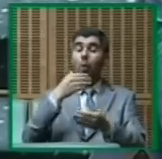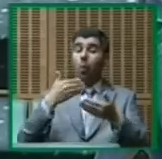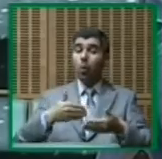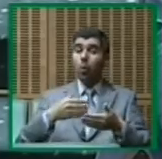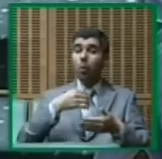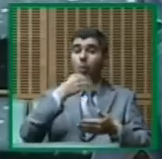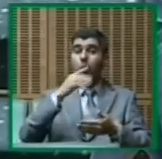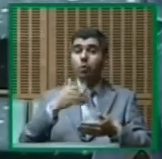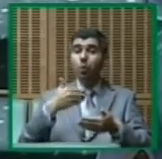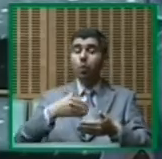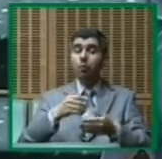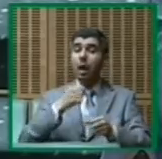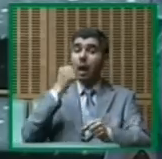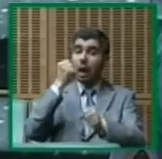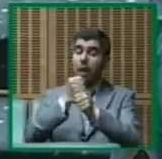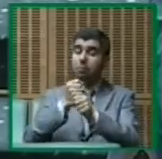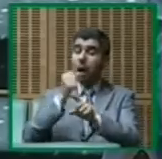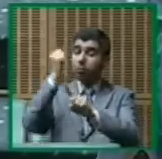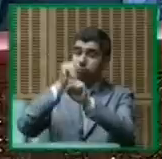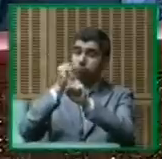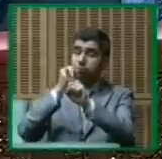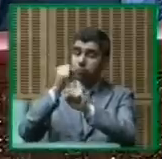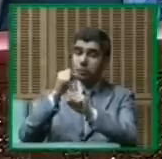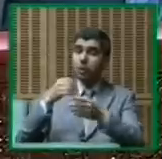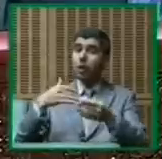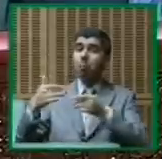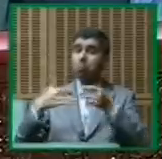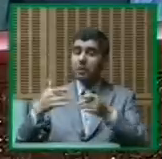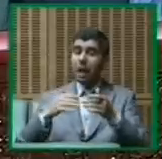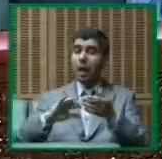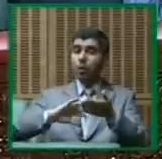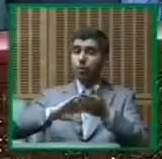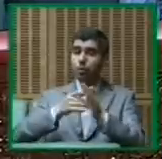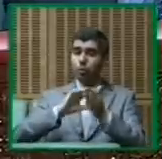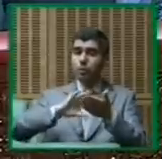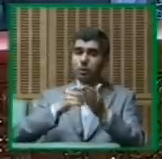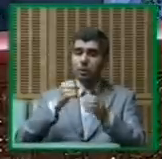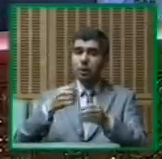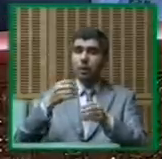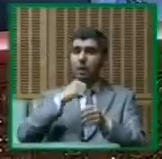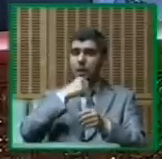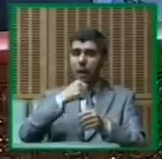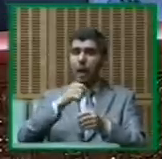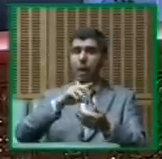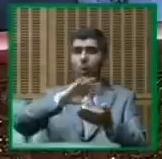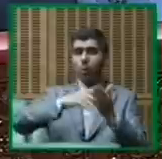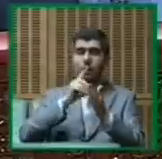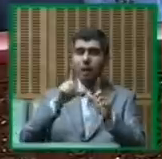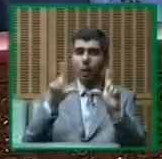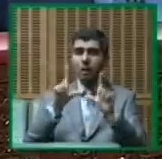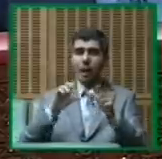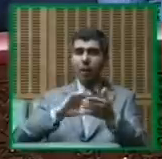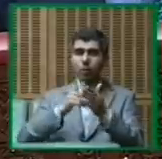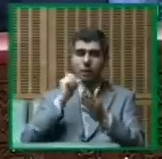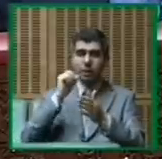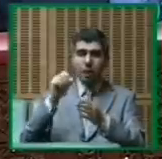وخلق آليات جديدة مرتبطة بالصناعات الثقافية والإبداعية والقادرة على مواكبة الإبداع الثقافي والفني